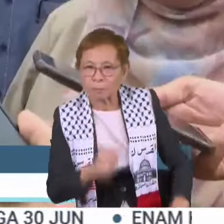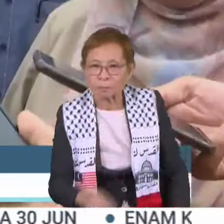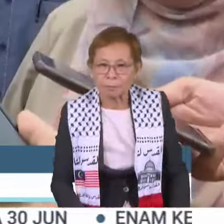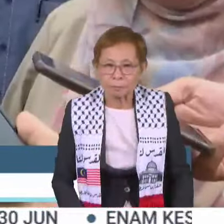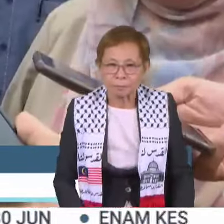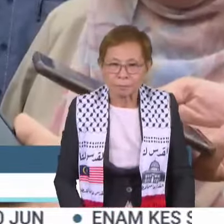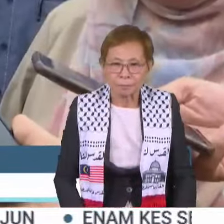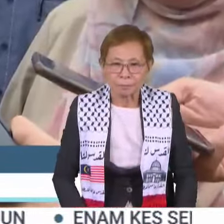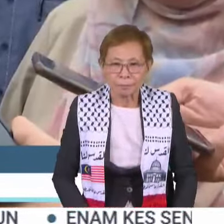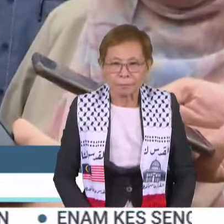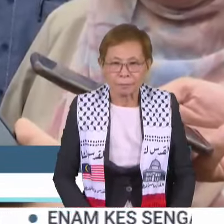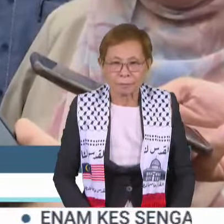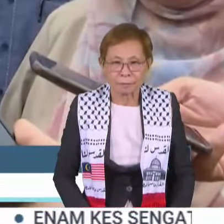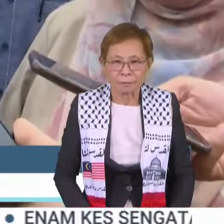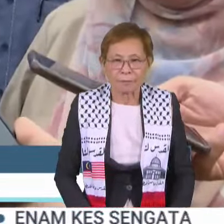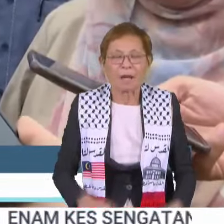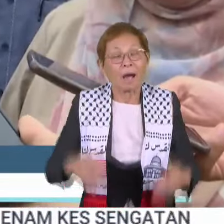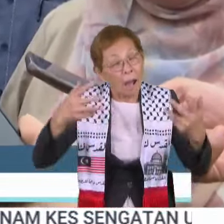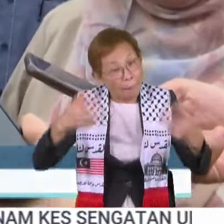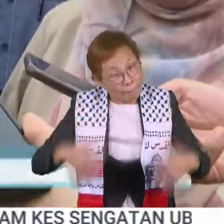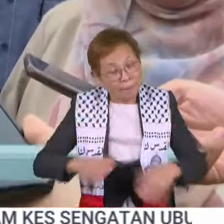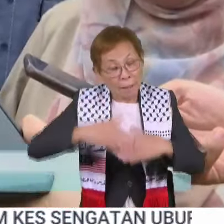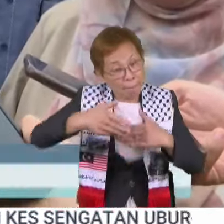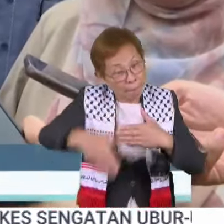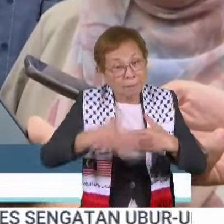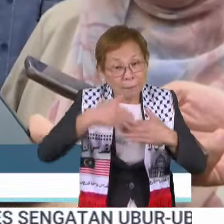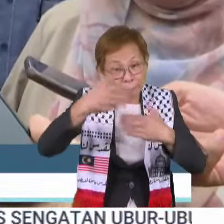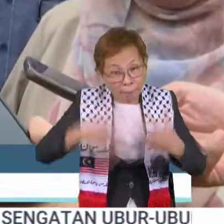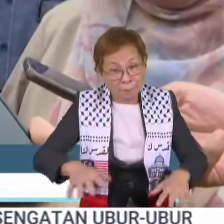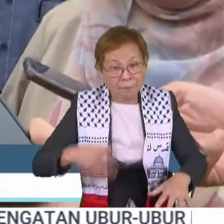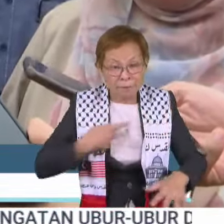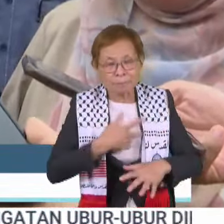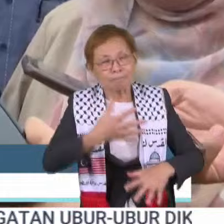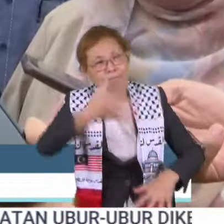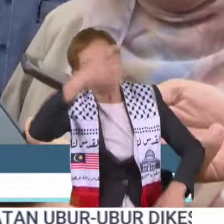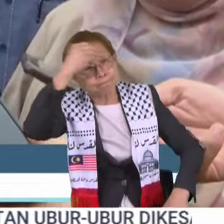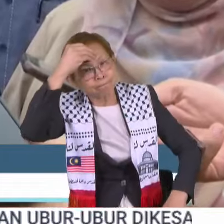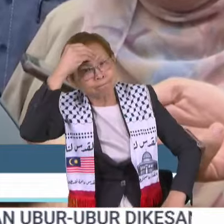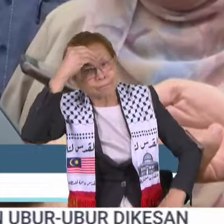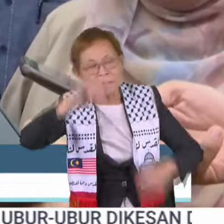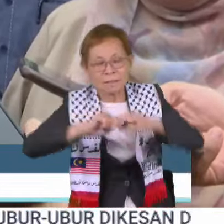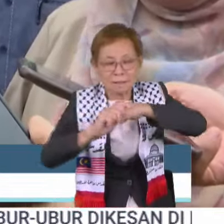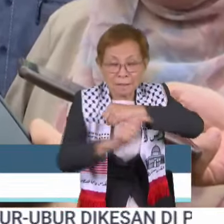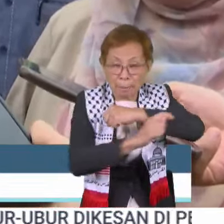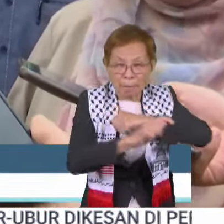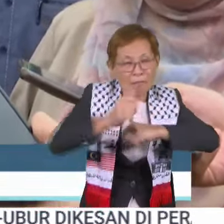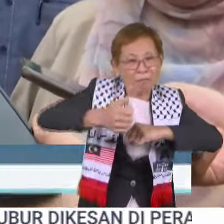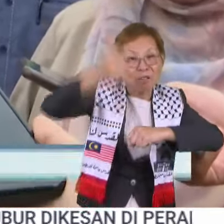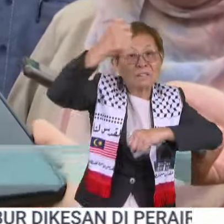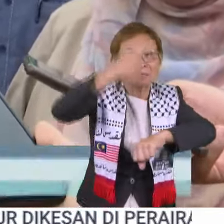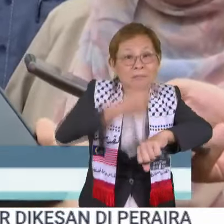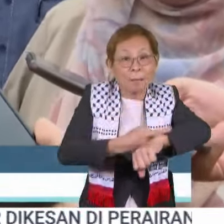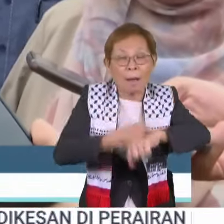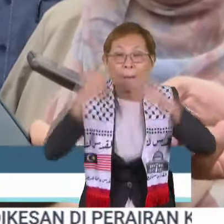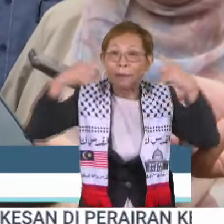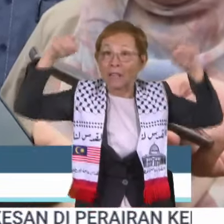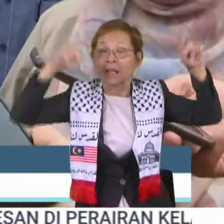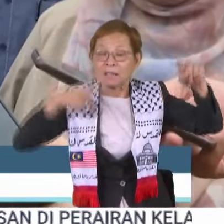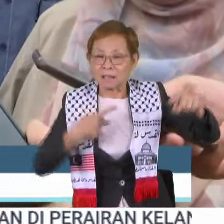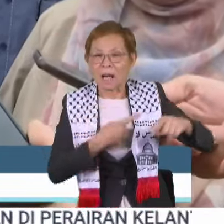Perlis selepas kita dapati bahawa tanaman Rintis ini dia berjaya kita